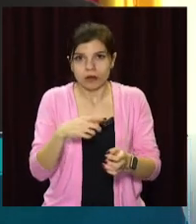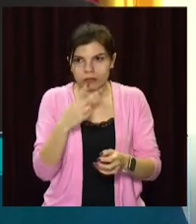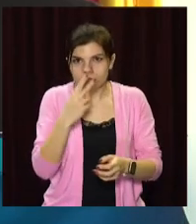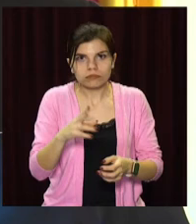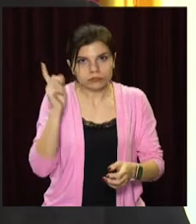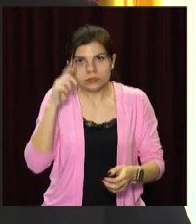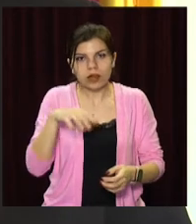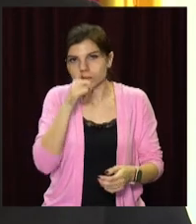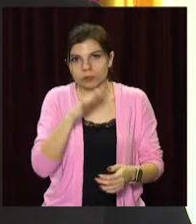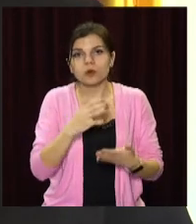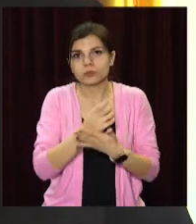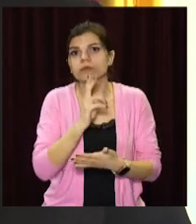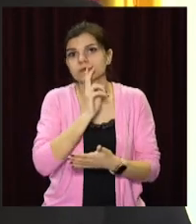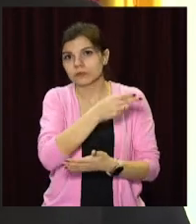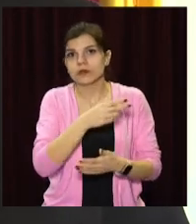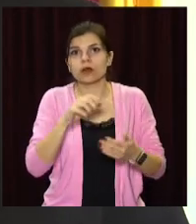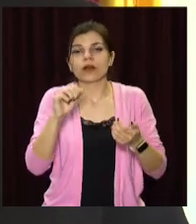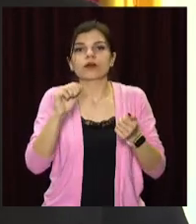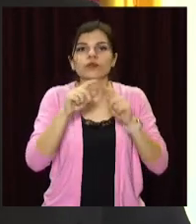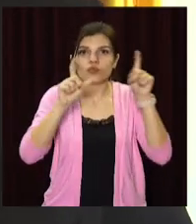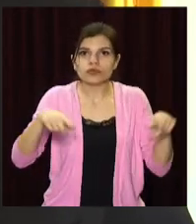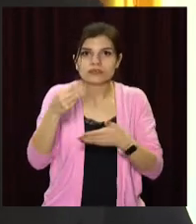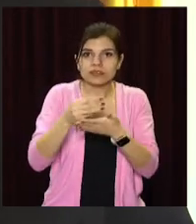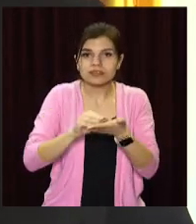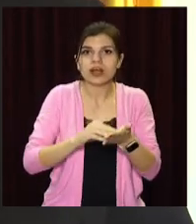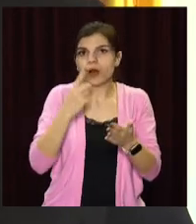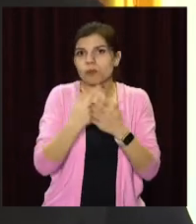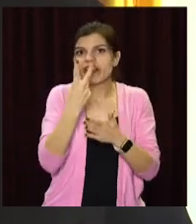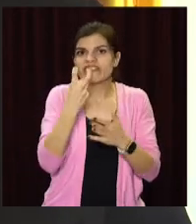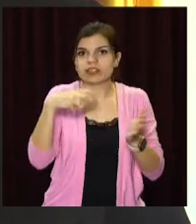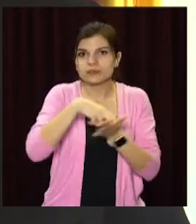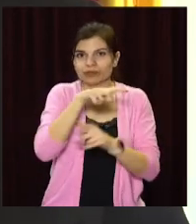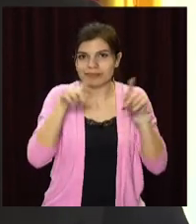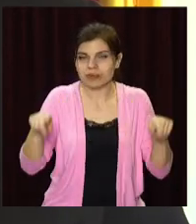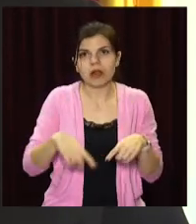міністерство. Ми зауважені наші були на 200 з лишнім листах, їх всі проігнорували.